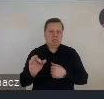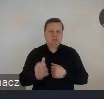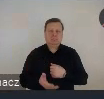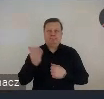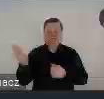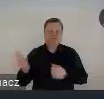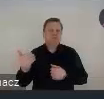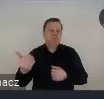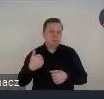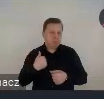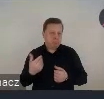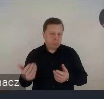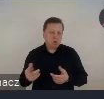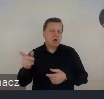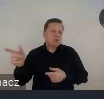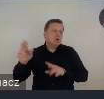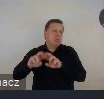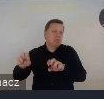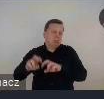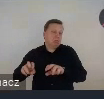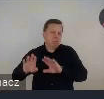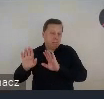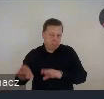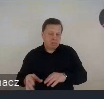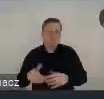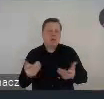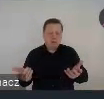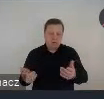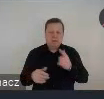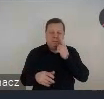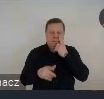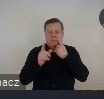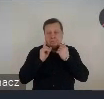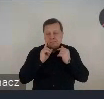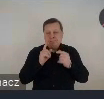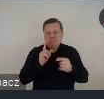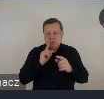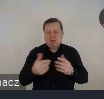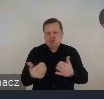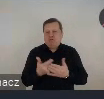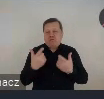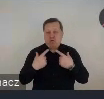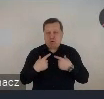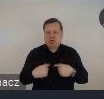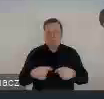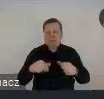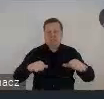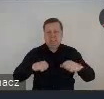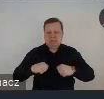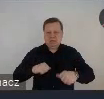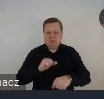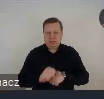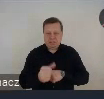Sądowego. Tak, jest w trakcie rozpatrywania, czyli rzeczywiście to, co Państwo piszą, że to te nowe osoby są w zarządzie, jest